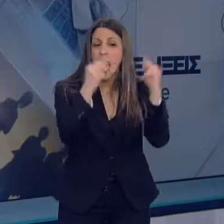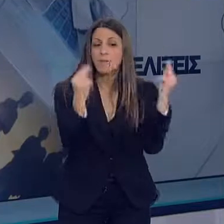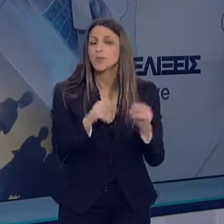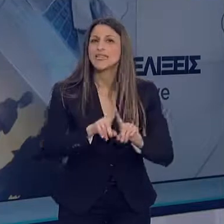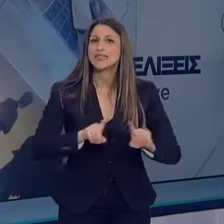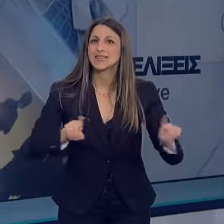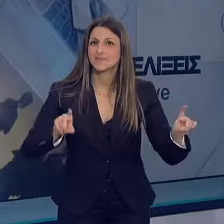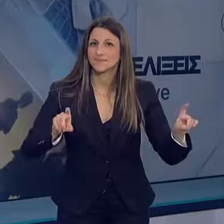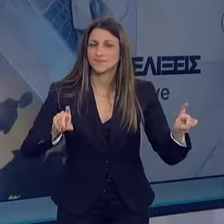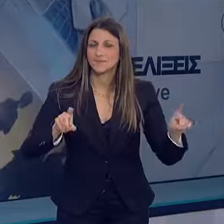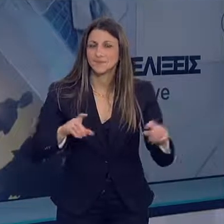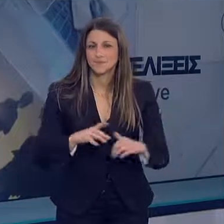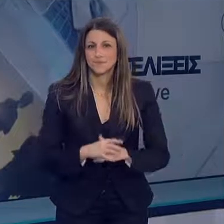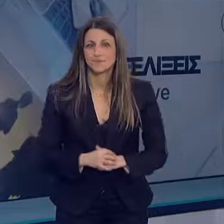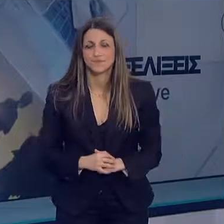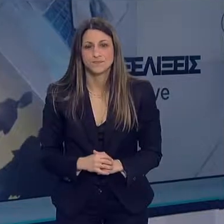αποτελέσματα?